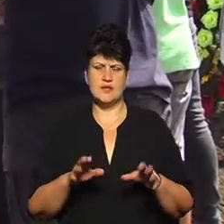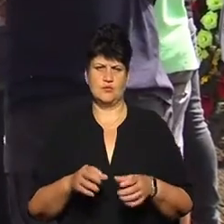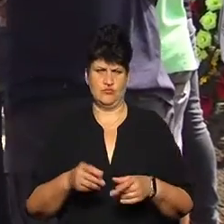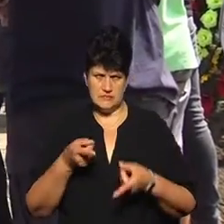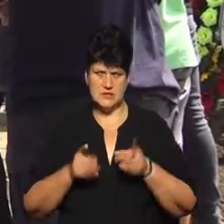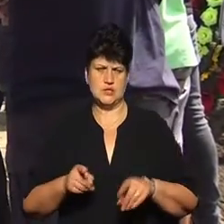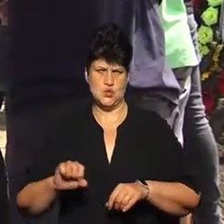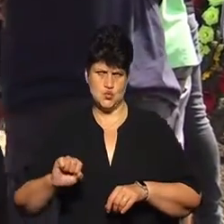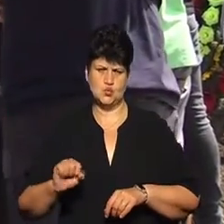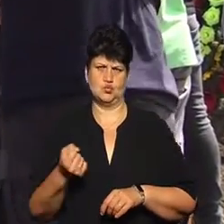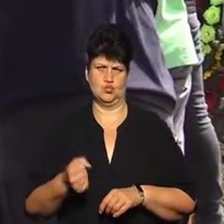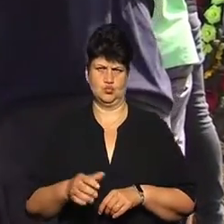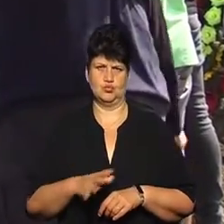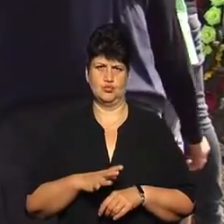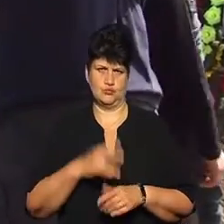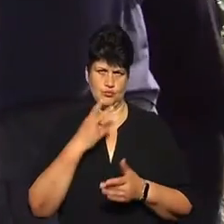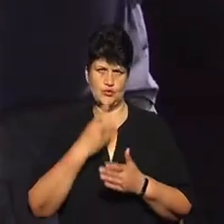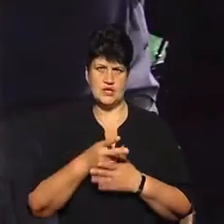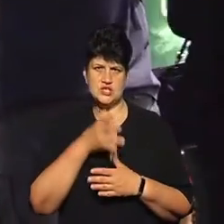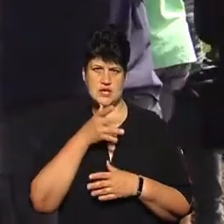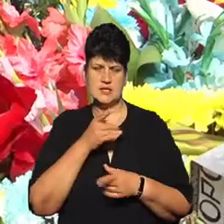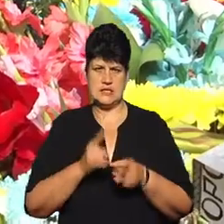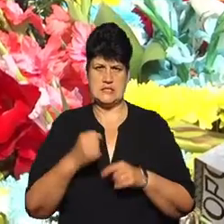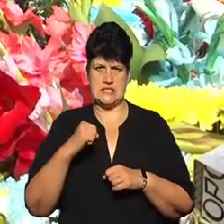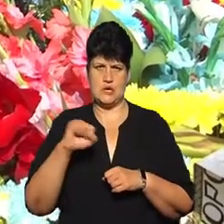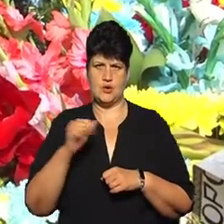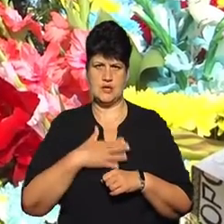так показує зараз час. Справжній герой нашої